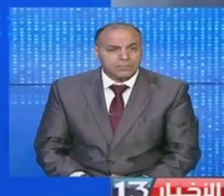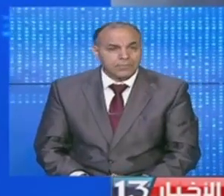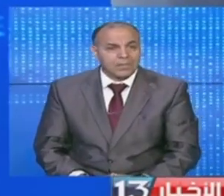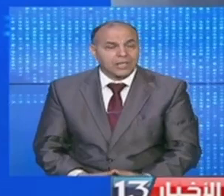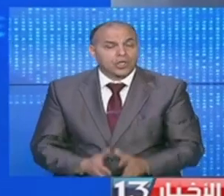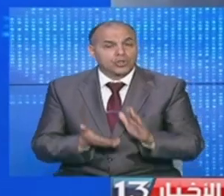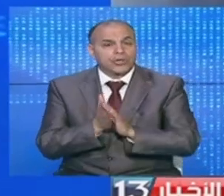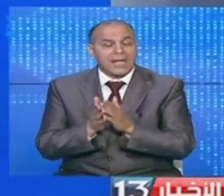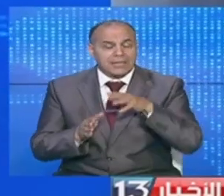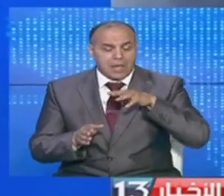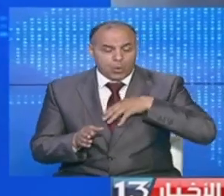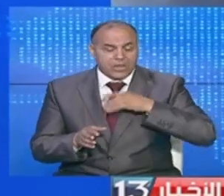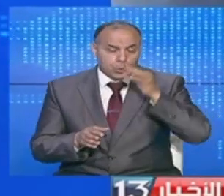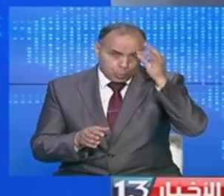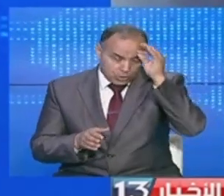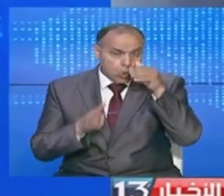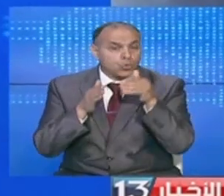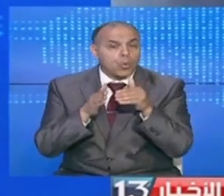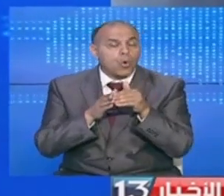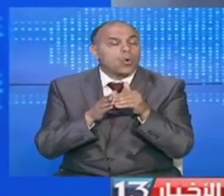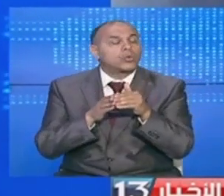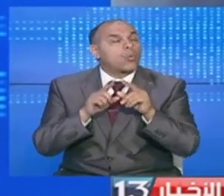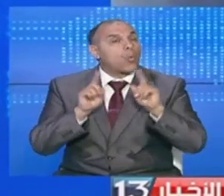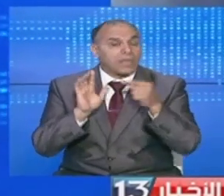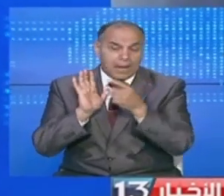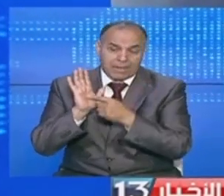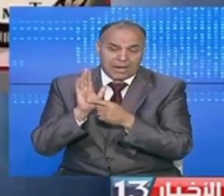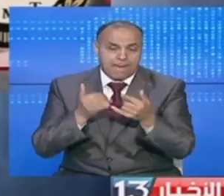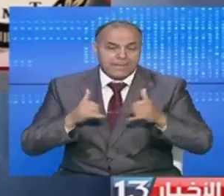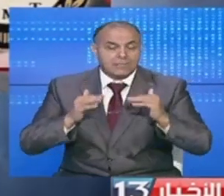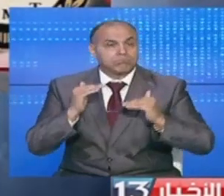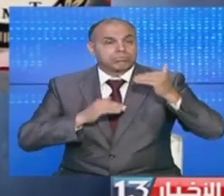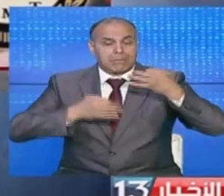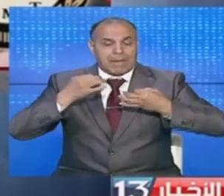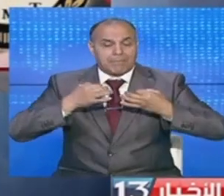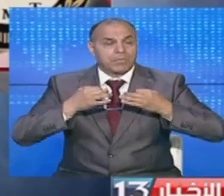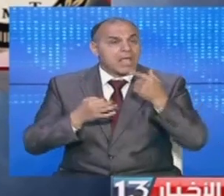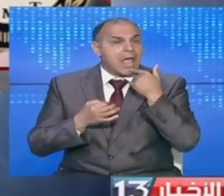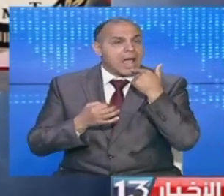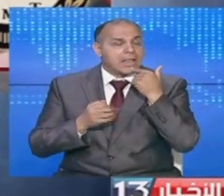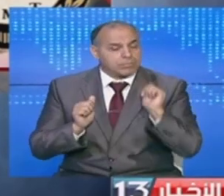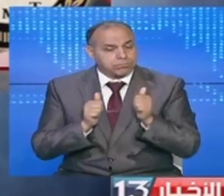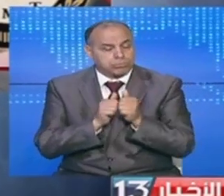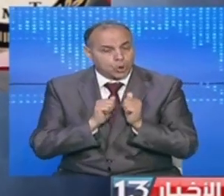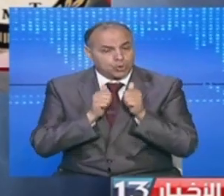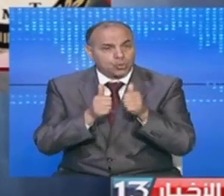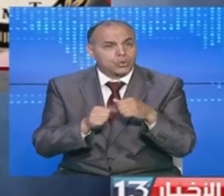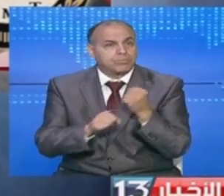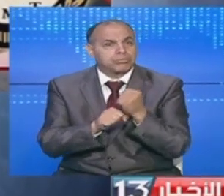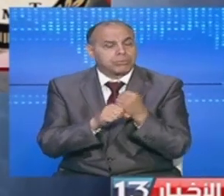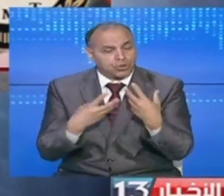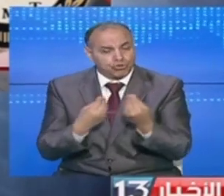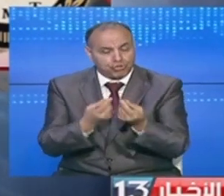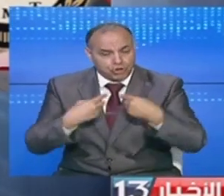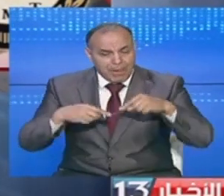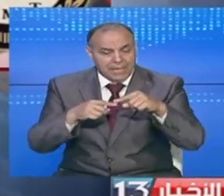وكانت جمعية القضاة التونسيين طالبت في بيان لها أمس المجلس الأعلى للقضاء بتنسيق الجهود وعقد